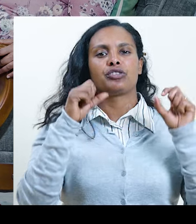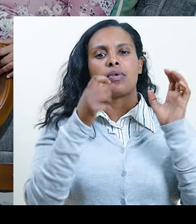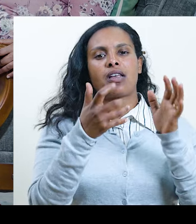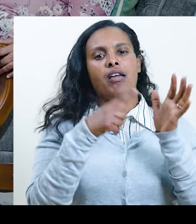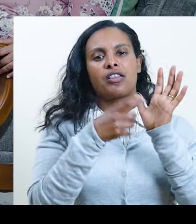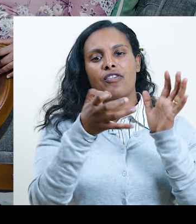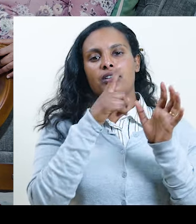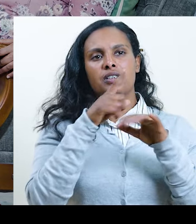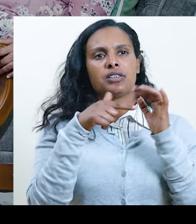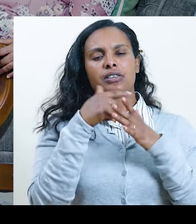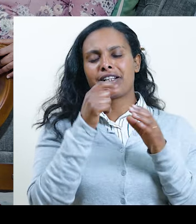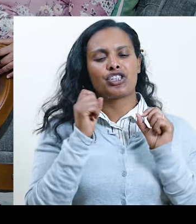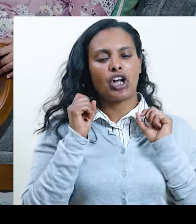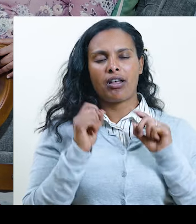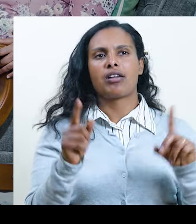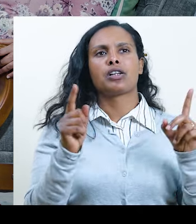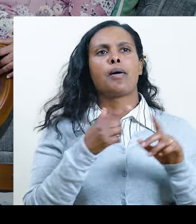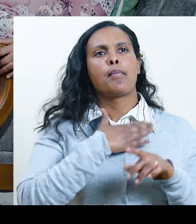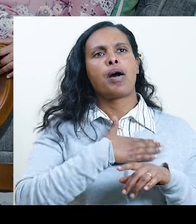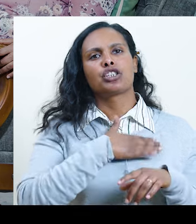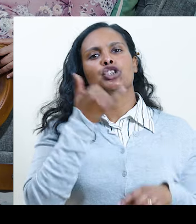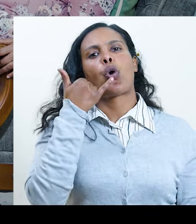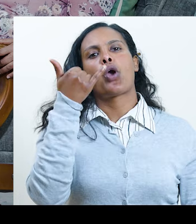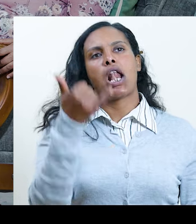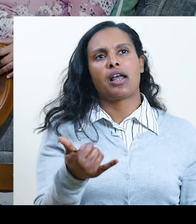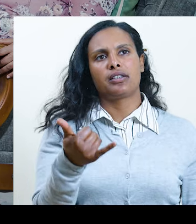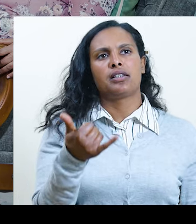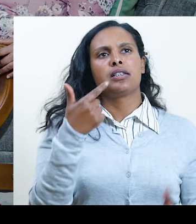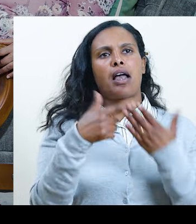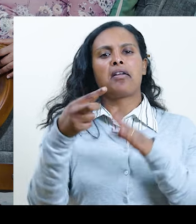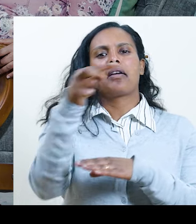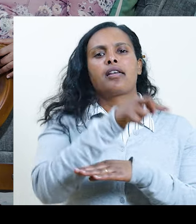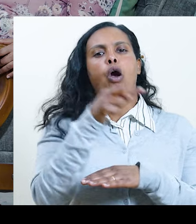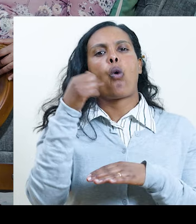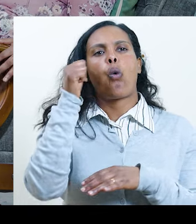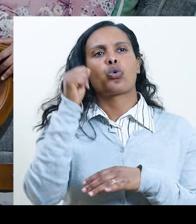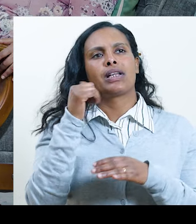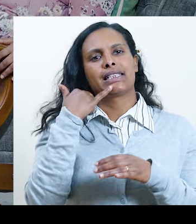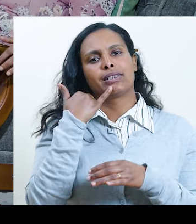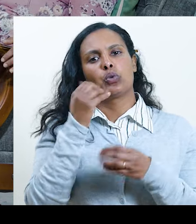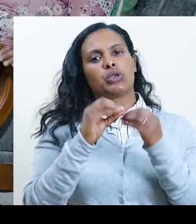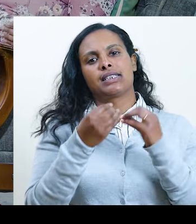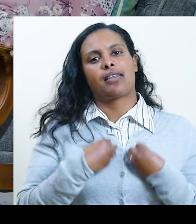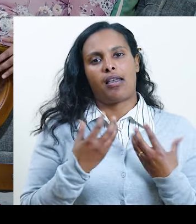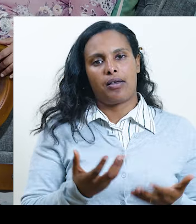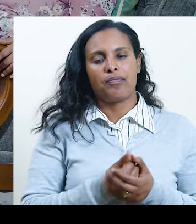ማሳየት ትፈልጋለች። ስለዚህ ትረጃታለሽ ባክሽ ደውይላት ብሎ የዛኛው ያጎቷን ስልክ